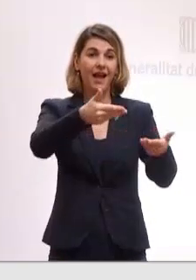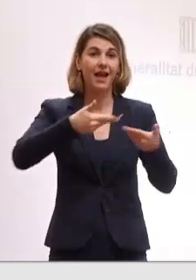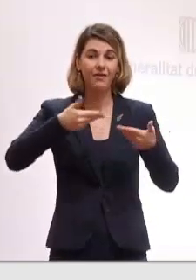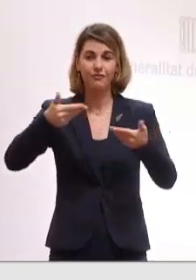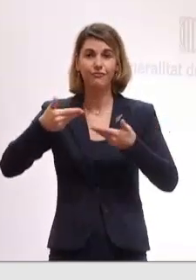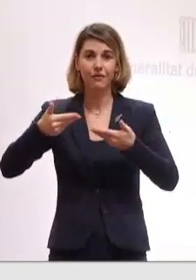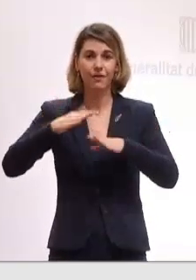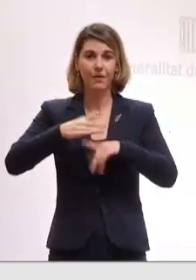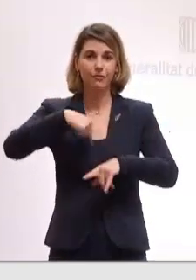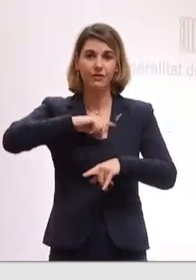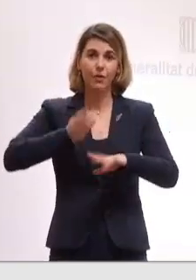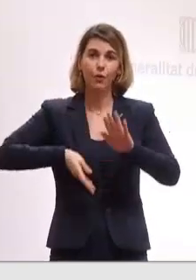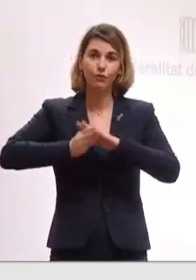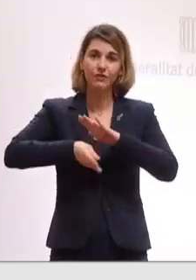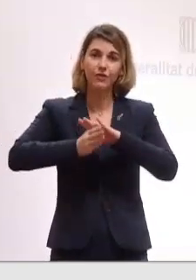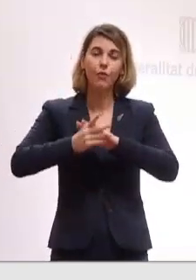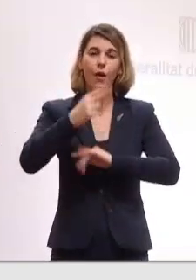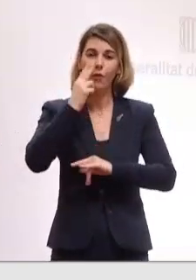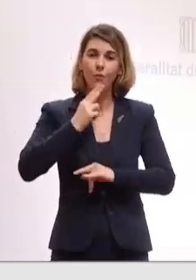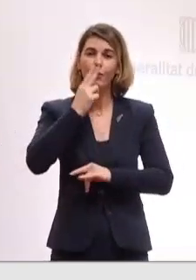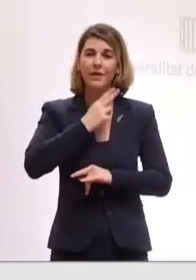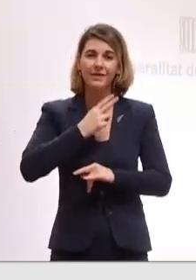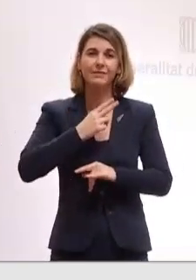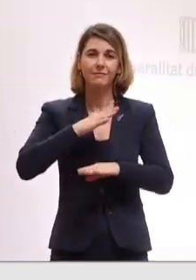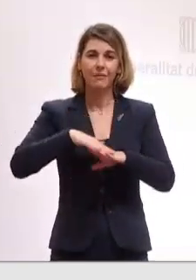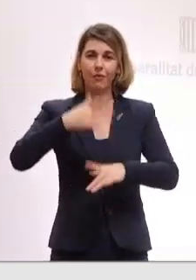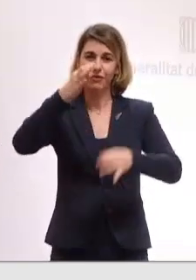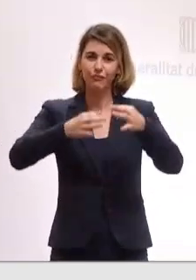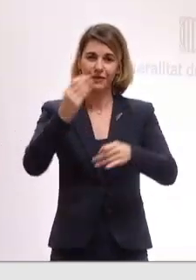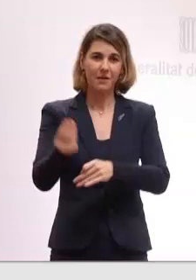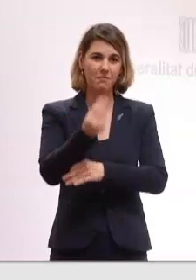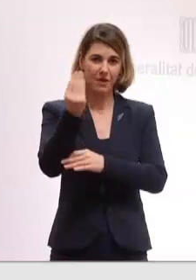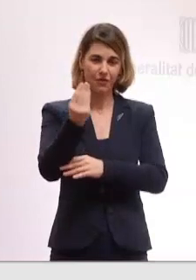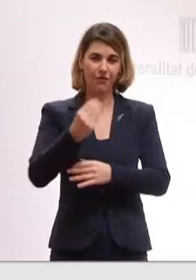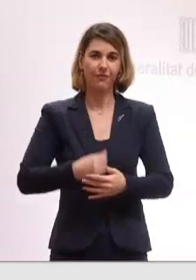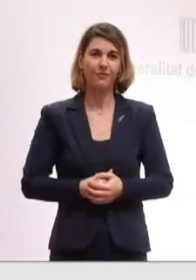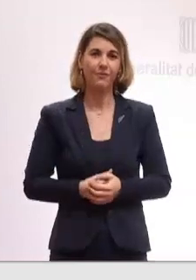a seguir en el dia a dia en aquest compromís per una justícia millor.